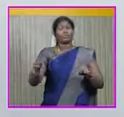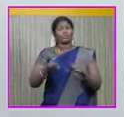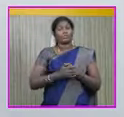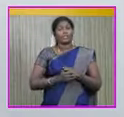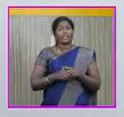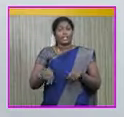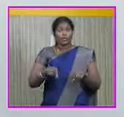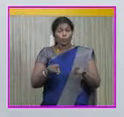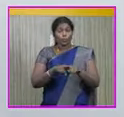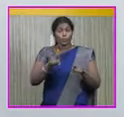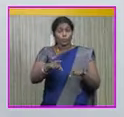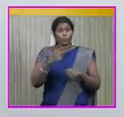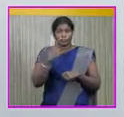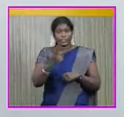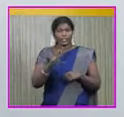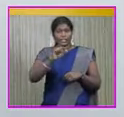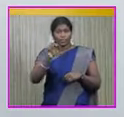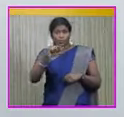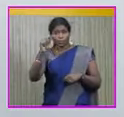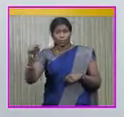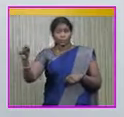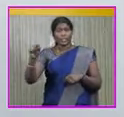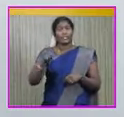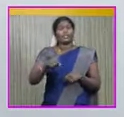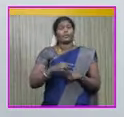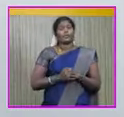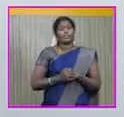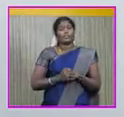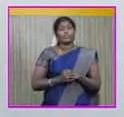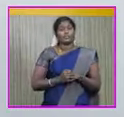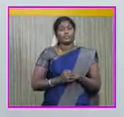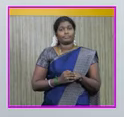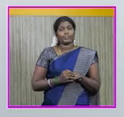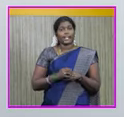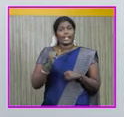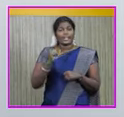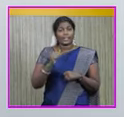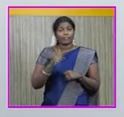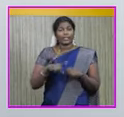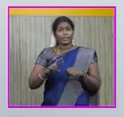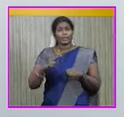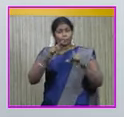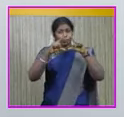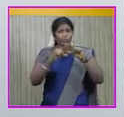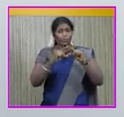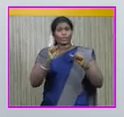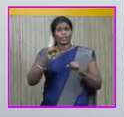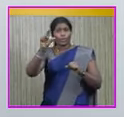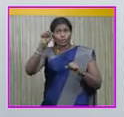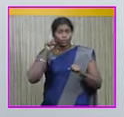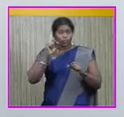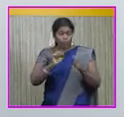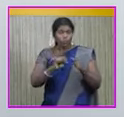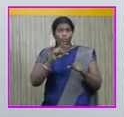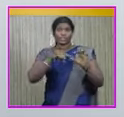வடிவொப்புமை குறியீடு கொடுத்துருக்காங்க. அந்த வடிவொப்புமை குறியீடு வந்து எவ்வகையான முக்கோணங்களை குறிக்க பயன்படும் அப்படின்றது